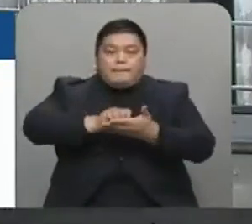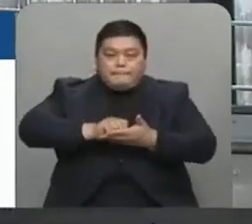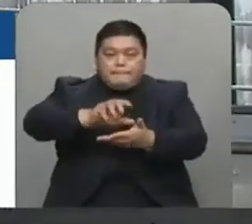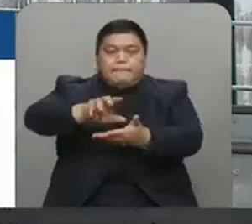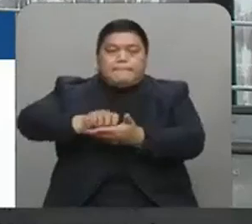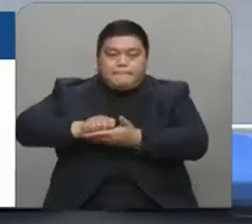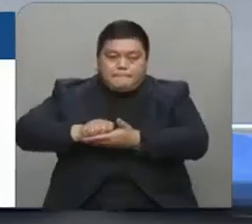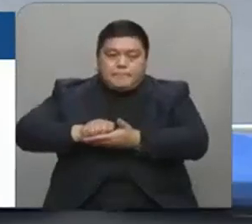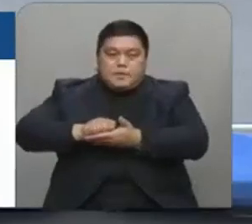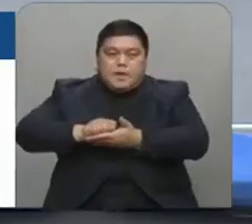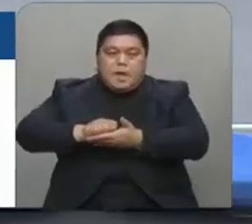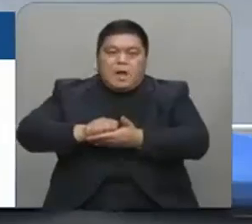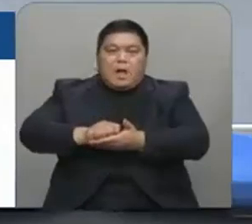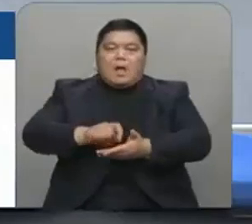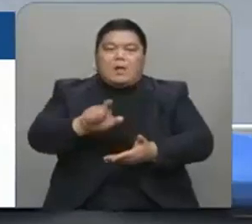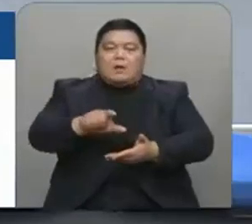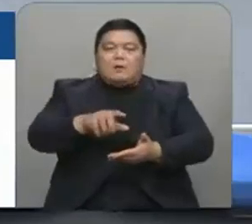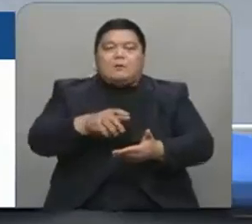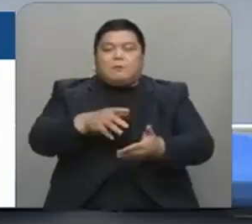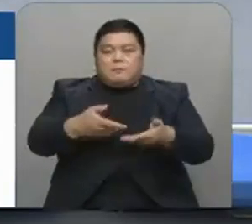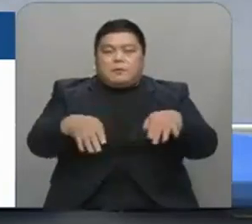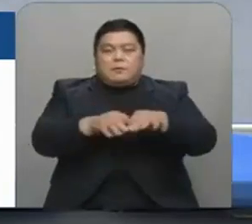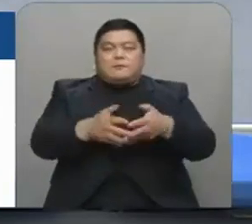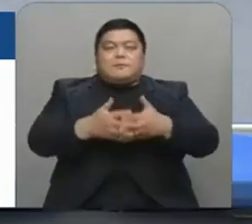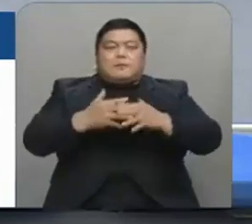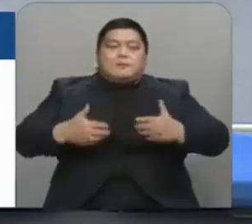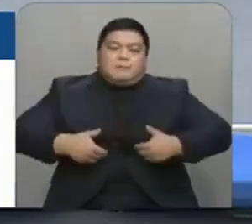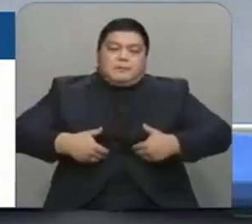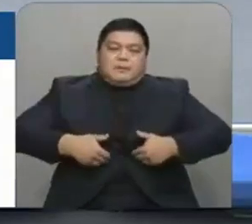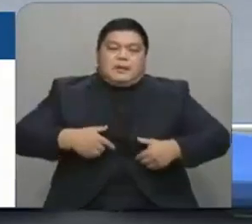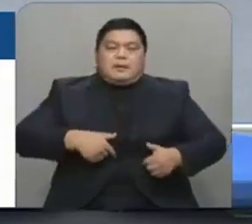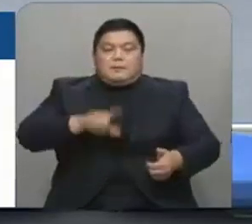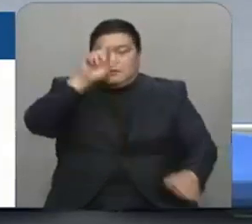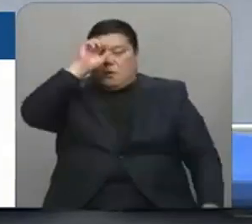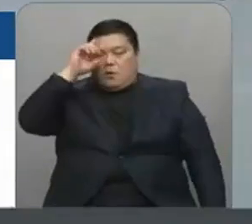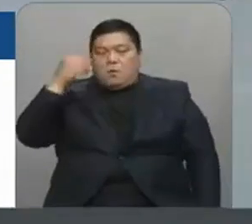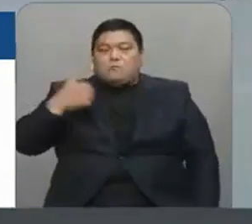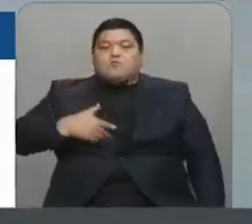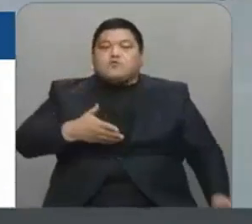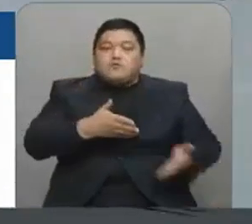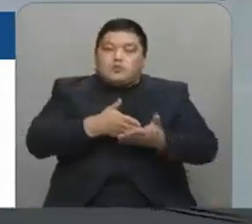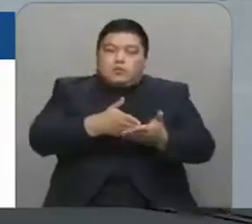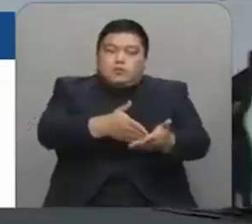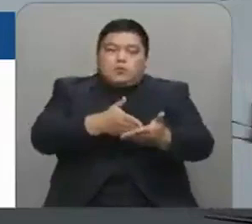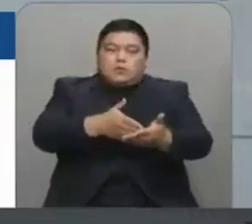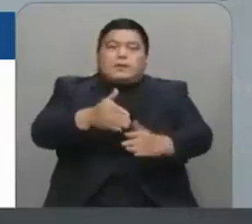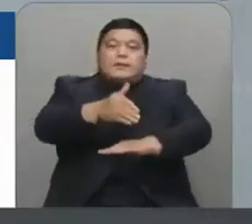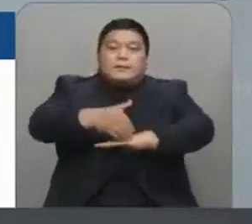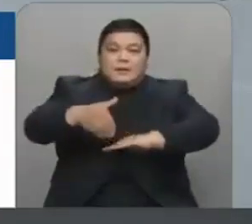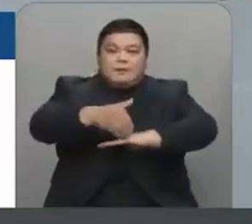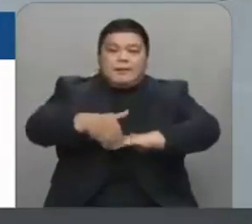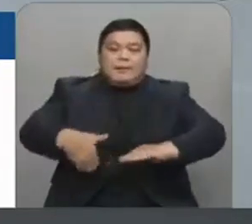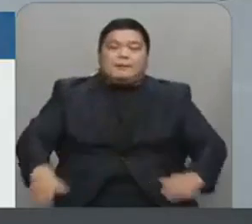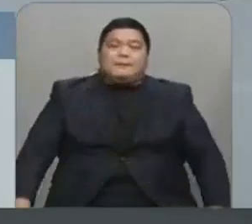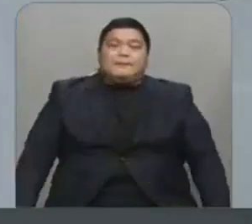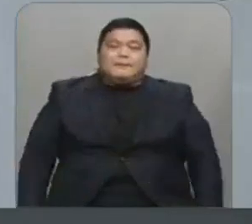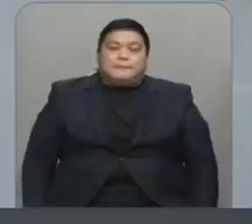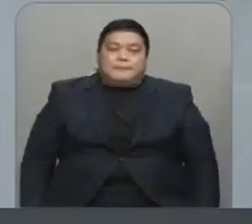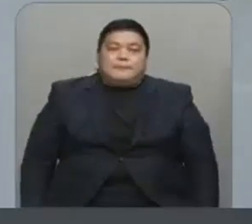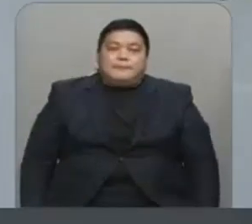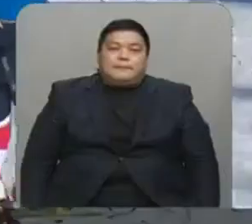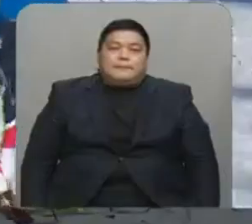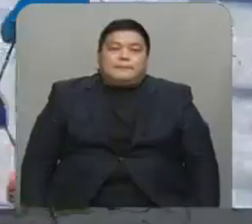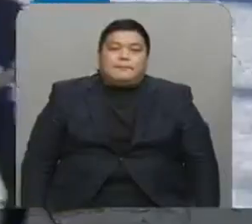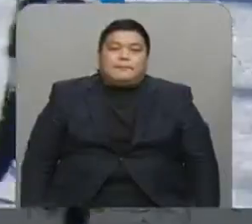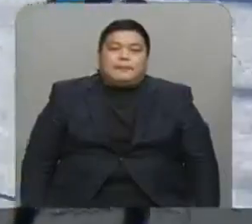갈수록 맺었던 좋겠다 정도의 다도 제가 읽어 낸 지 적극적으로 좀 요청은 좀 할 줄 생각입니다 강원도는